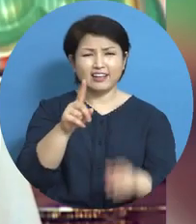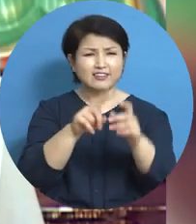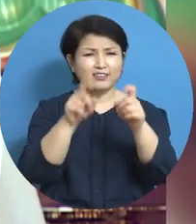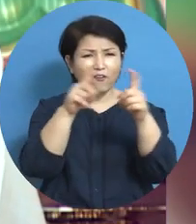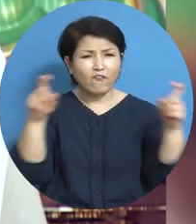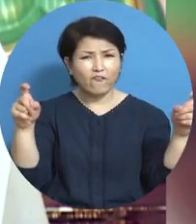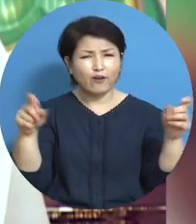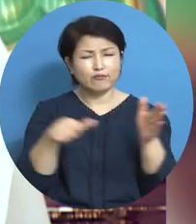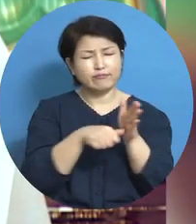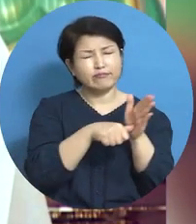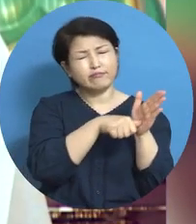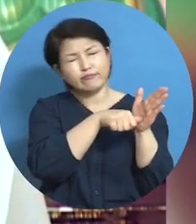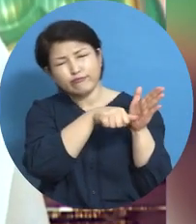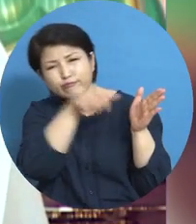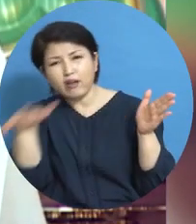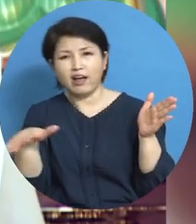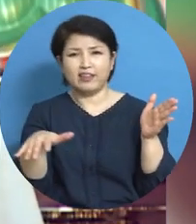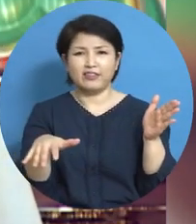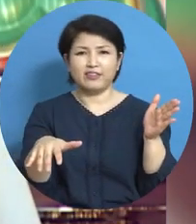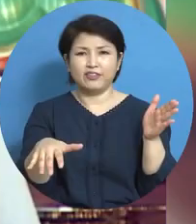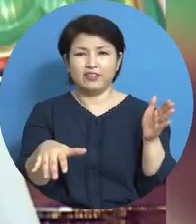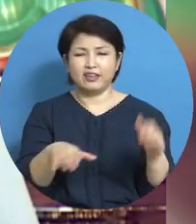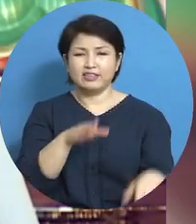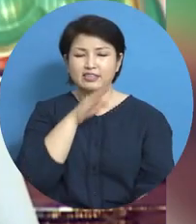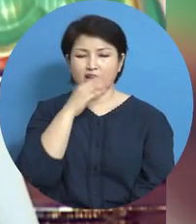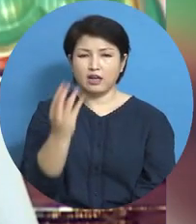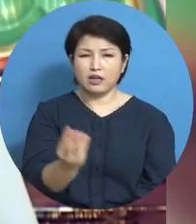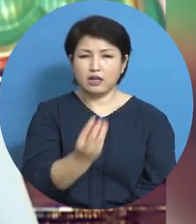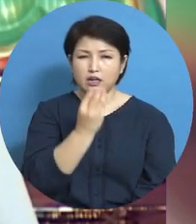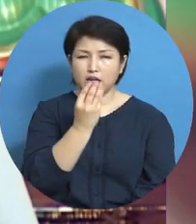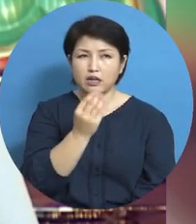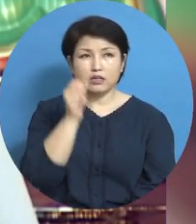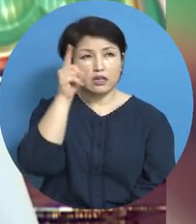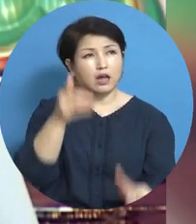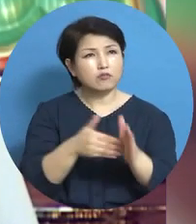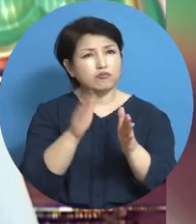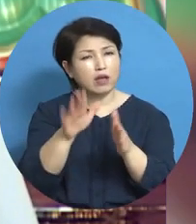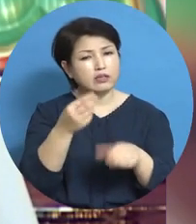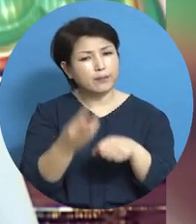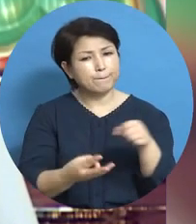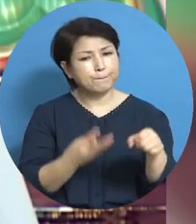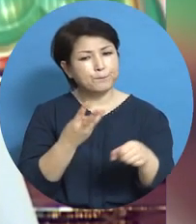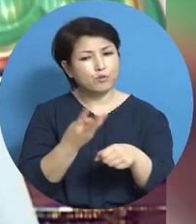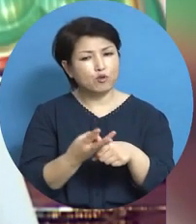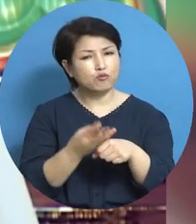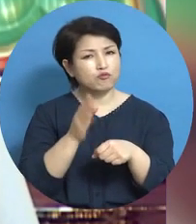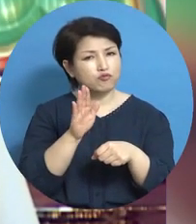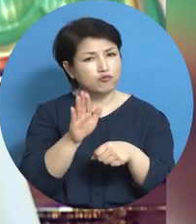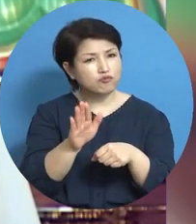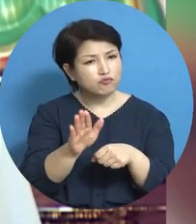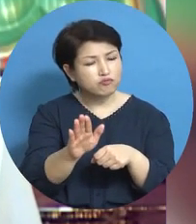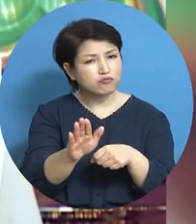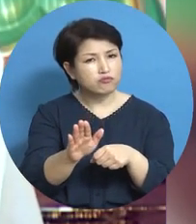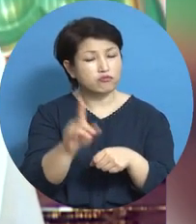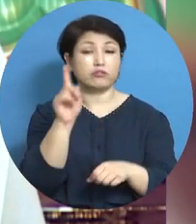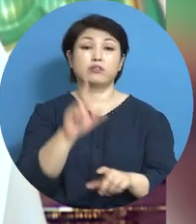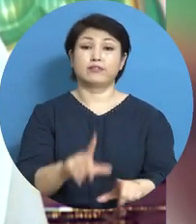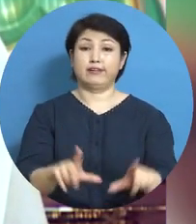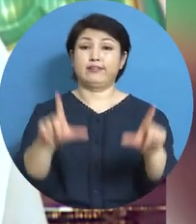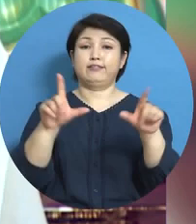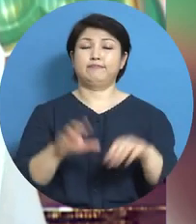자자했던 그런 즉 성도하신 후 3년 정도 지난 어느 날이었어요.